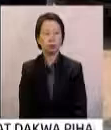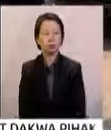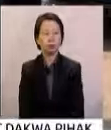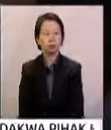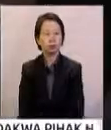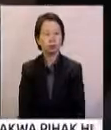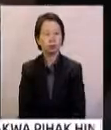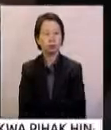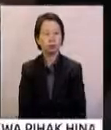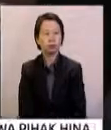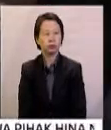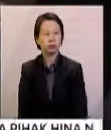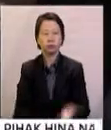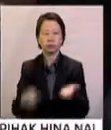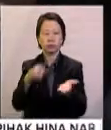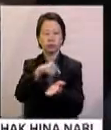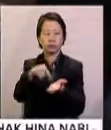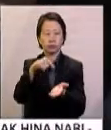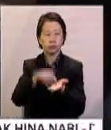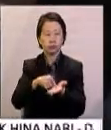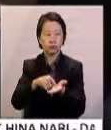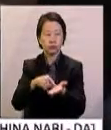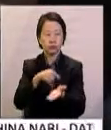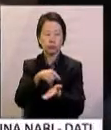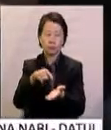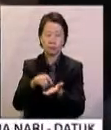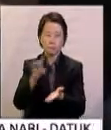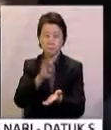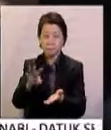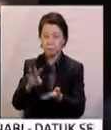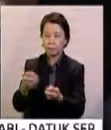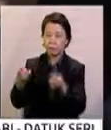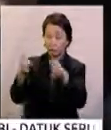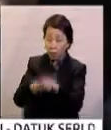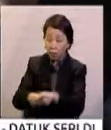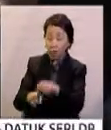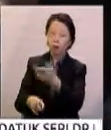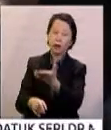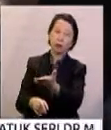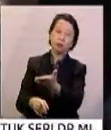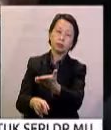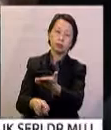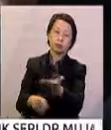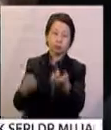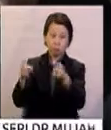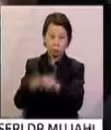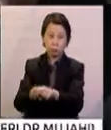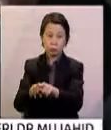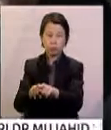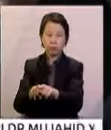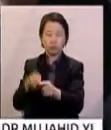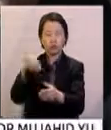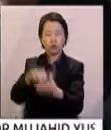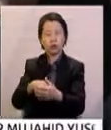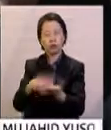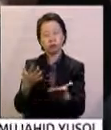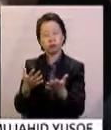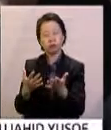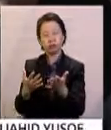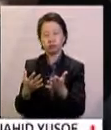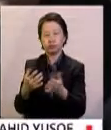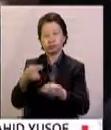tersebut ini adalah satu insiden yang dalam konteks